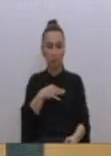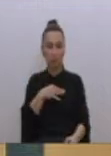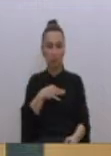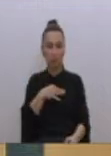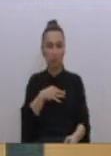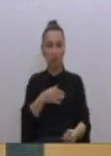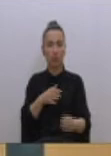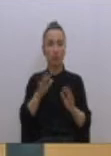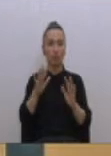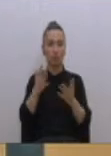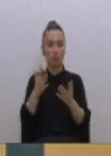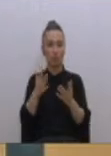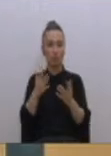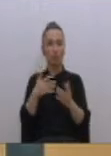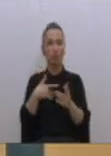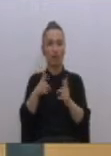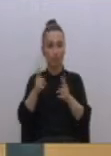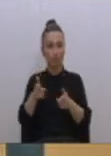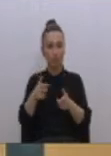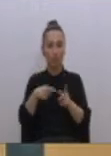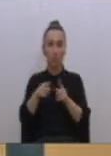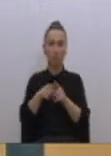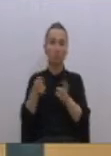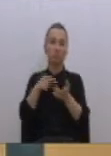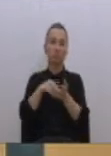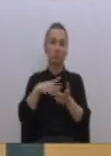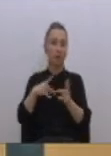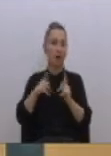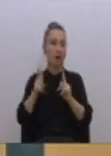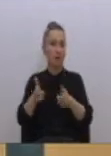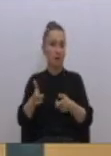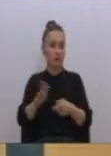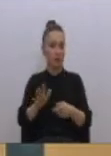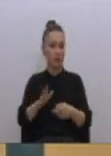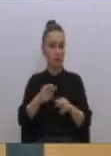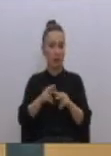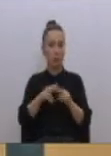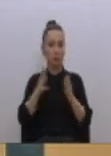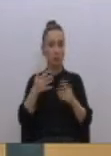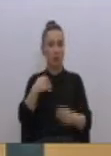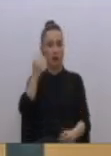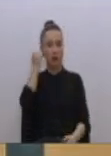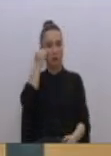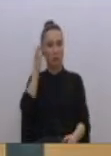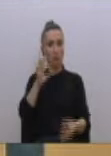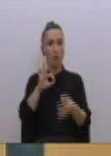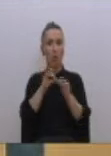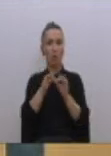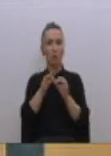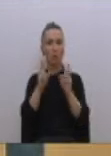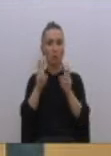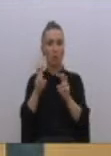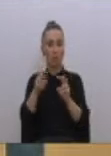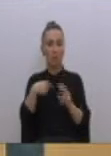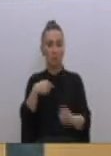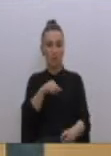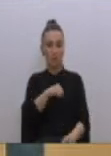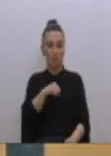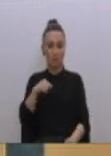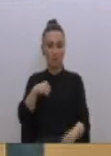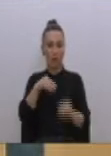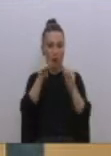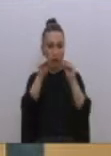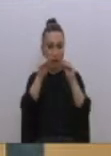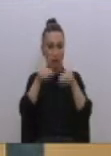რიგ შემთხვევაში ვეთანხმებით, რიგ შემთხვევაში არ ვეთანხმებით. ამ შემთხვევაში არ მახსოვს ახლა კონკრეტული საკითხები, თუმცა თვითონ აქტის